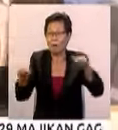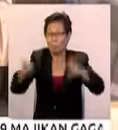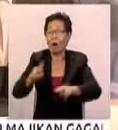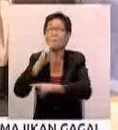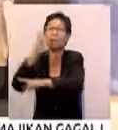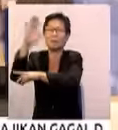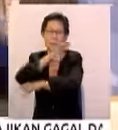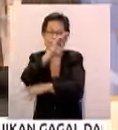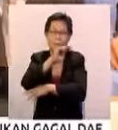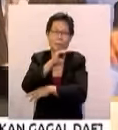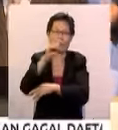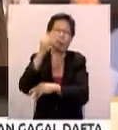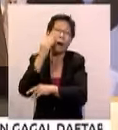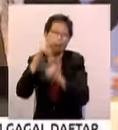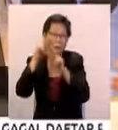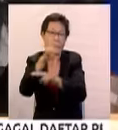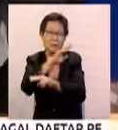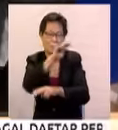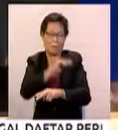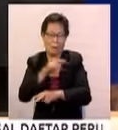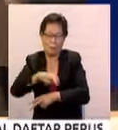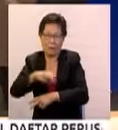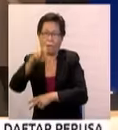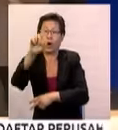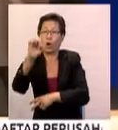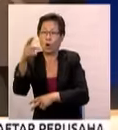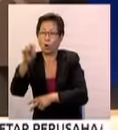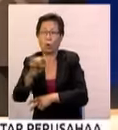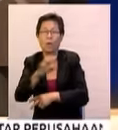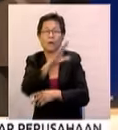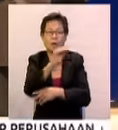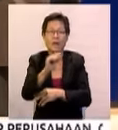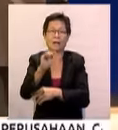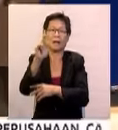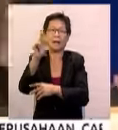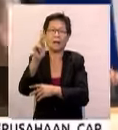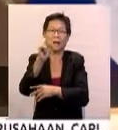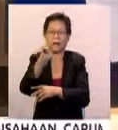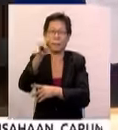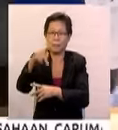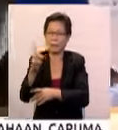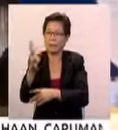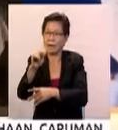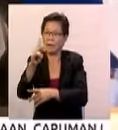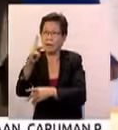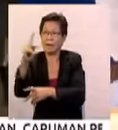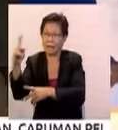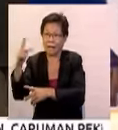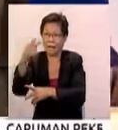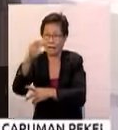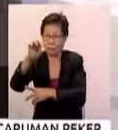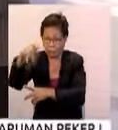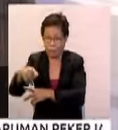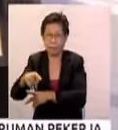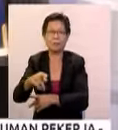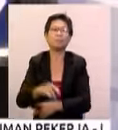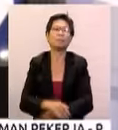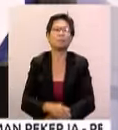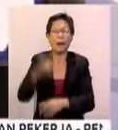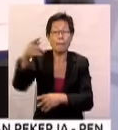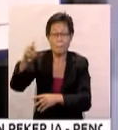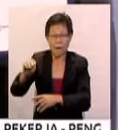Menteri Pengangkutan Anthony Locke dan Menteri Perdagangan Dalam Negeri dan Hal Ehwal Pengguna Datuk Seri Saifuddin Nasution Ismail.